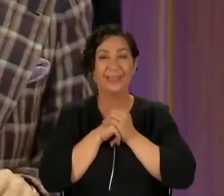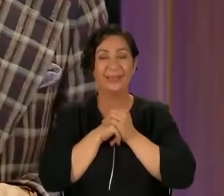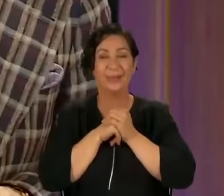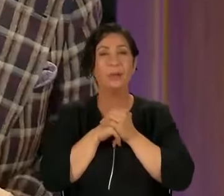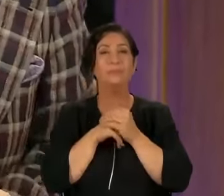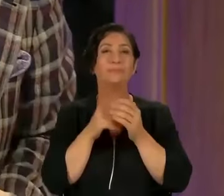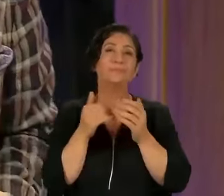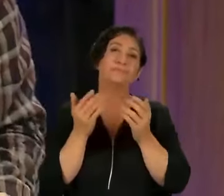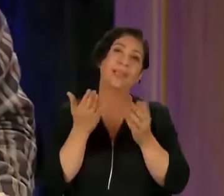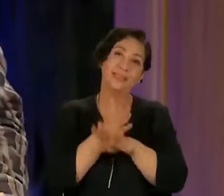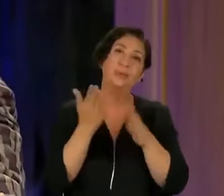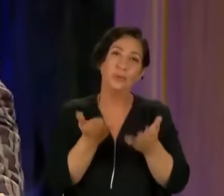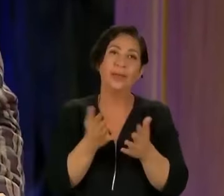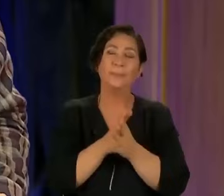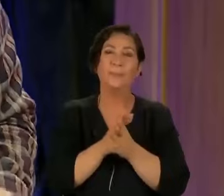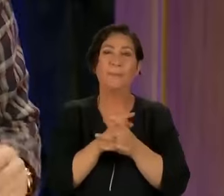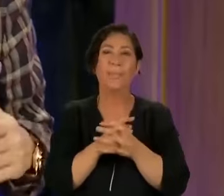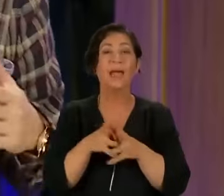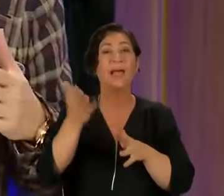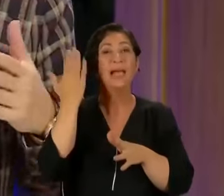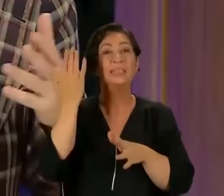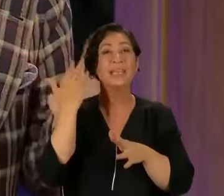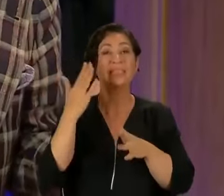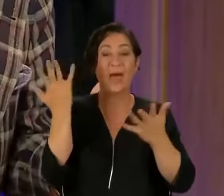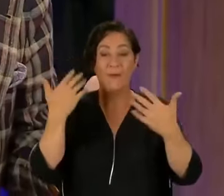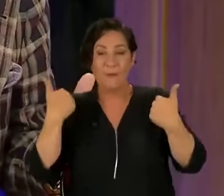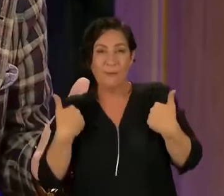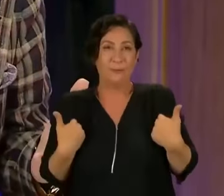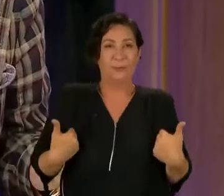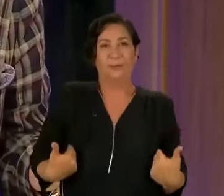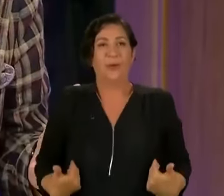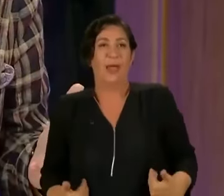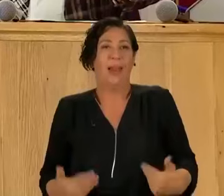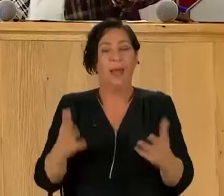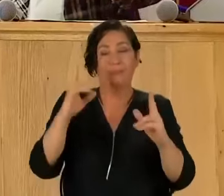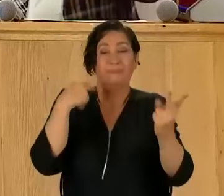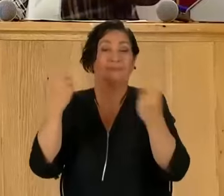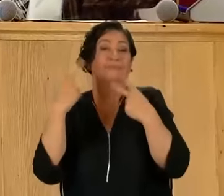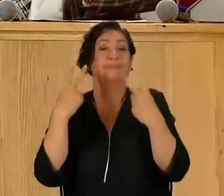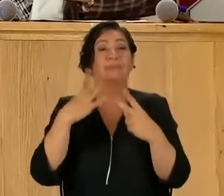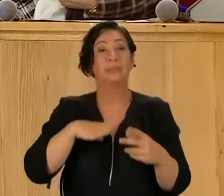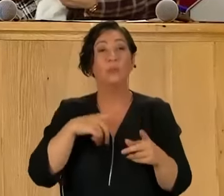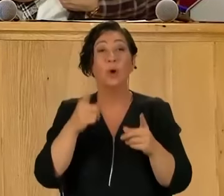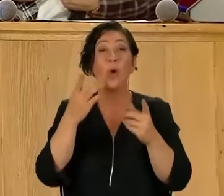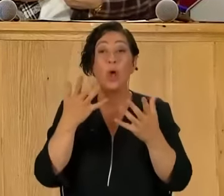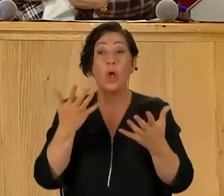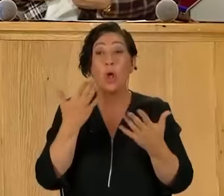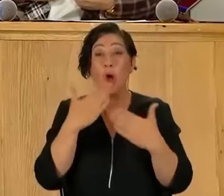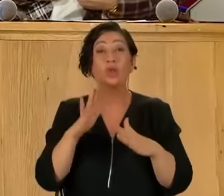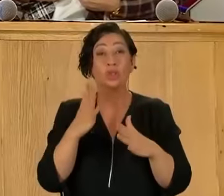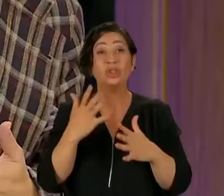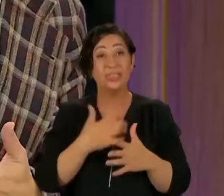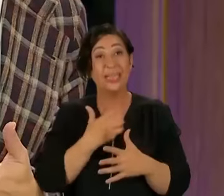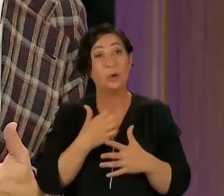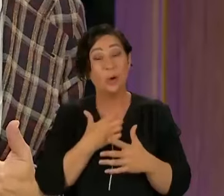aslında şöyleydi. Eskiden daha çok vücuduyla ön planda olan insan vardı ve bunun yokluğunu çekiyorum. Bakın